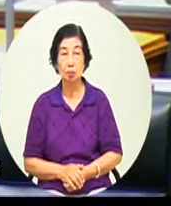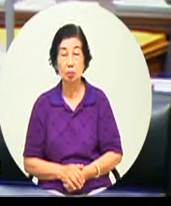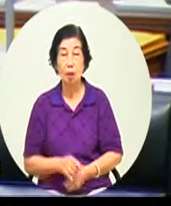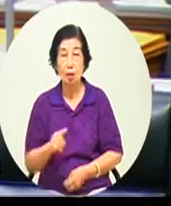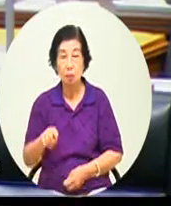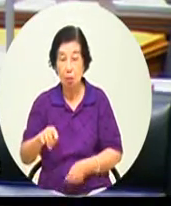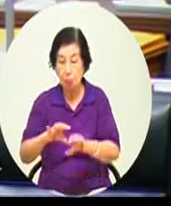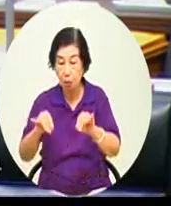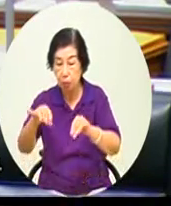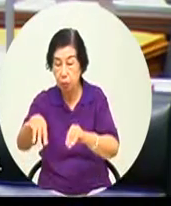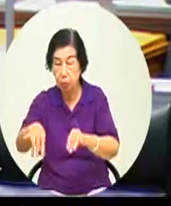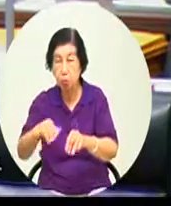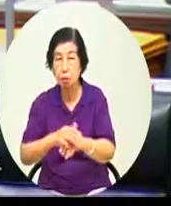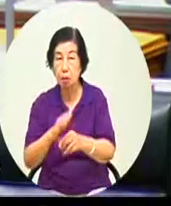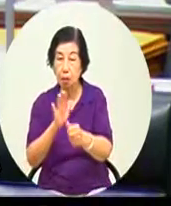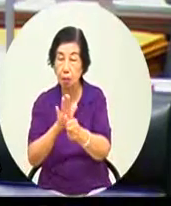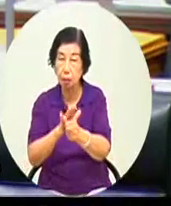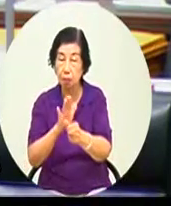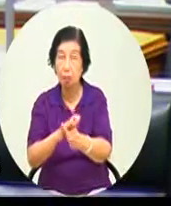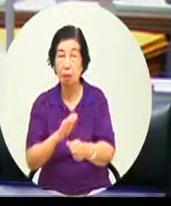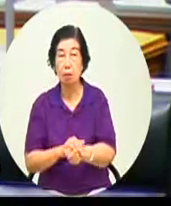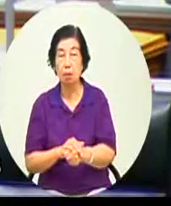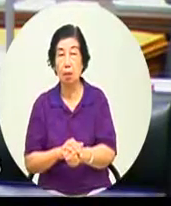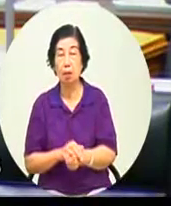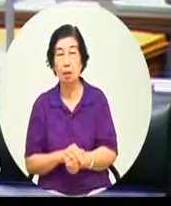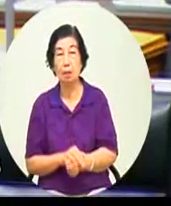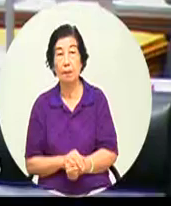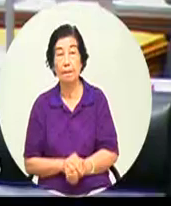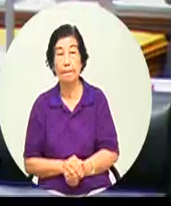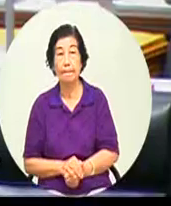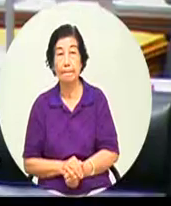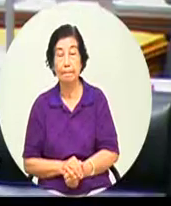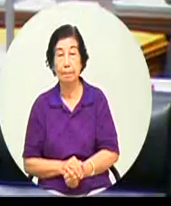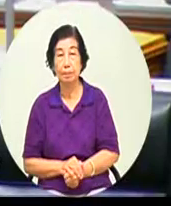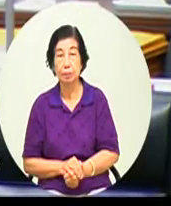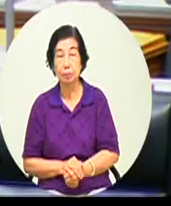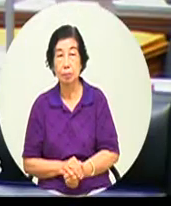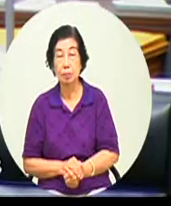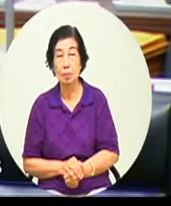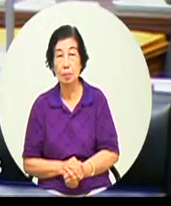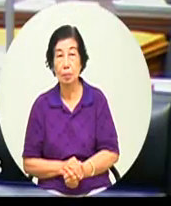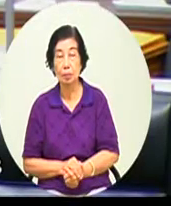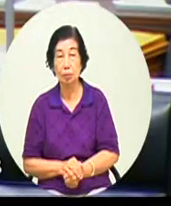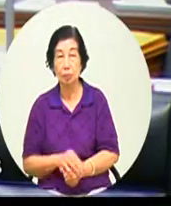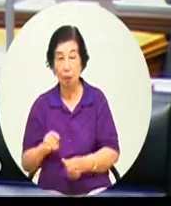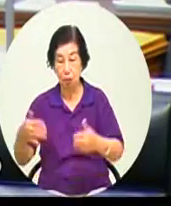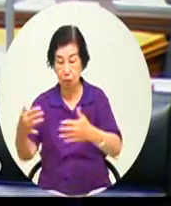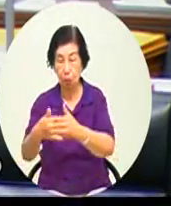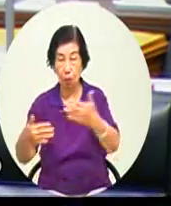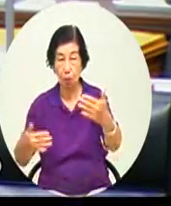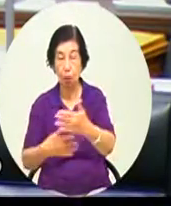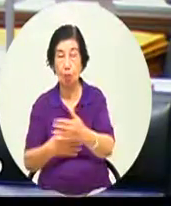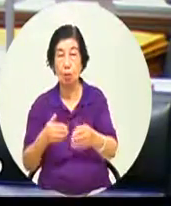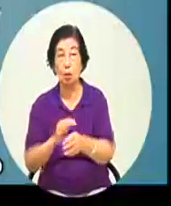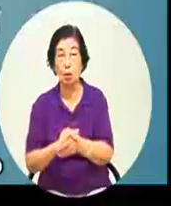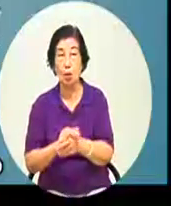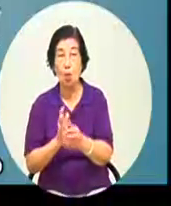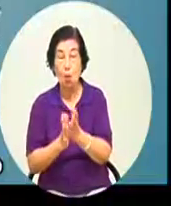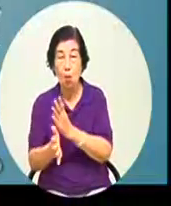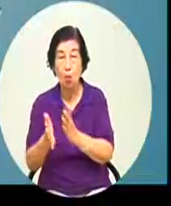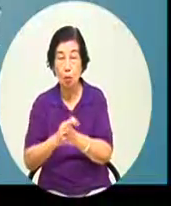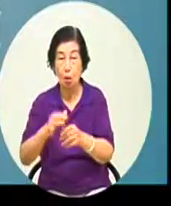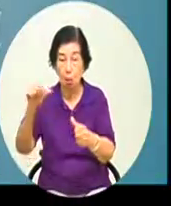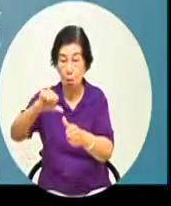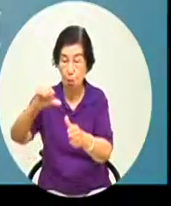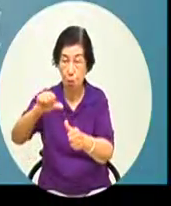不是能够处理。当然我们看到其实这个地方啊，交通队到九月为止开了多少